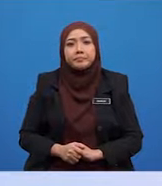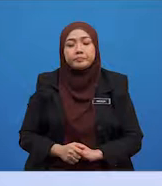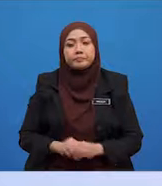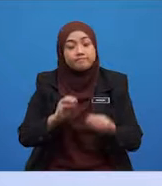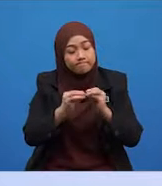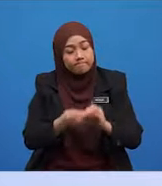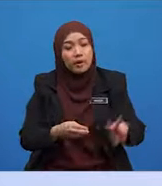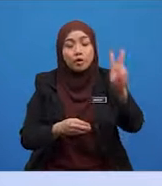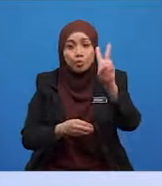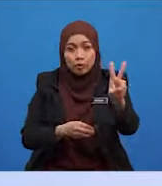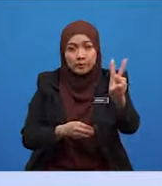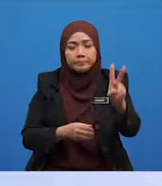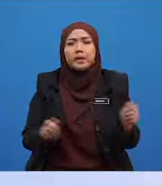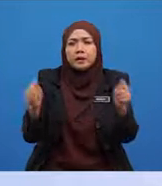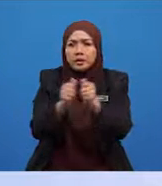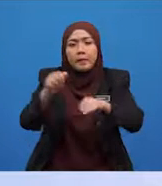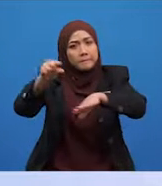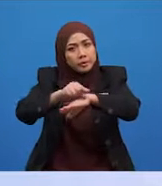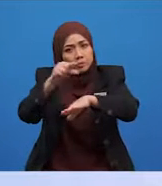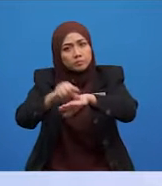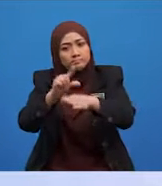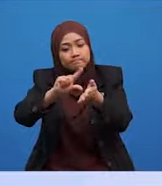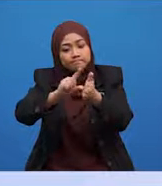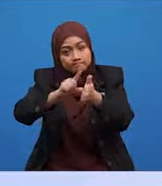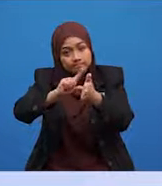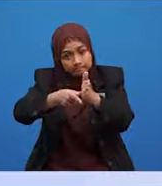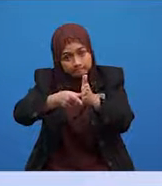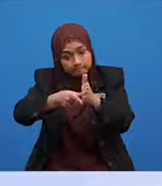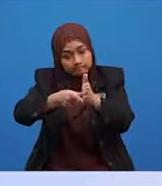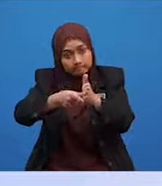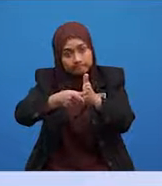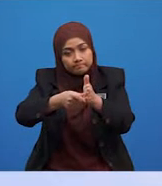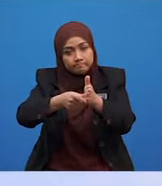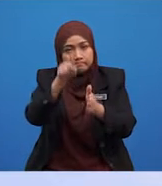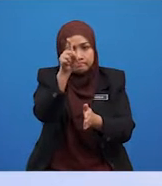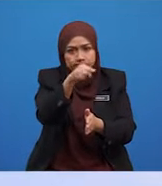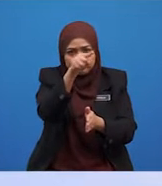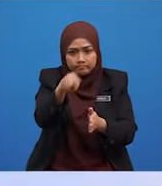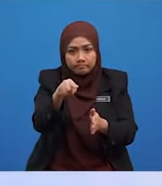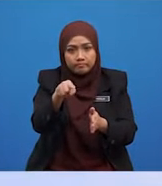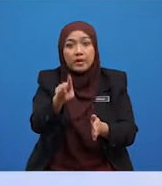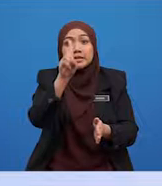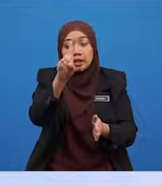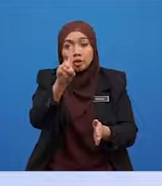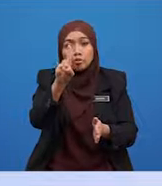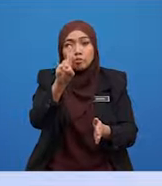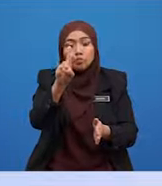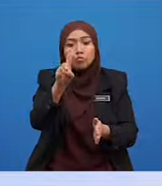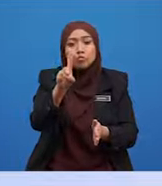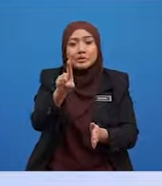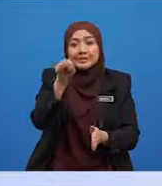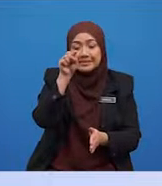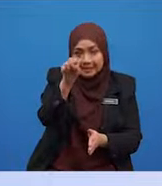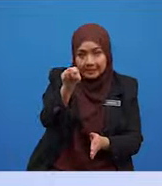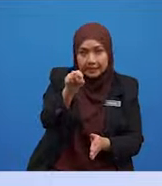Langkah kedua, dengan menggunakan jangka sudut, tandakan satu titik pada